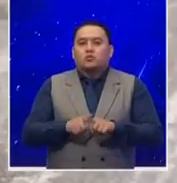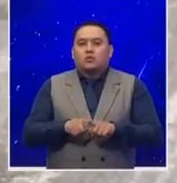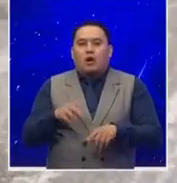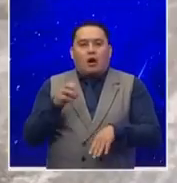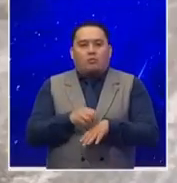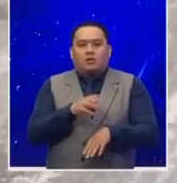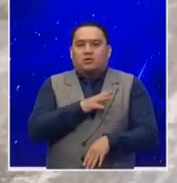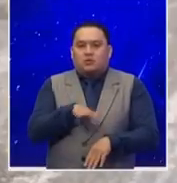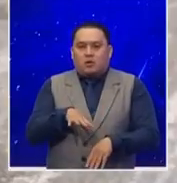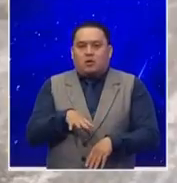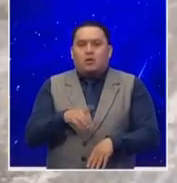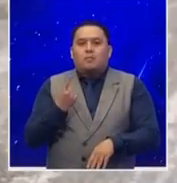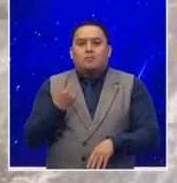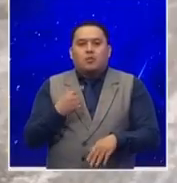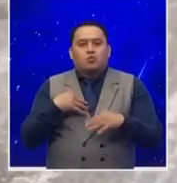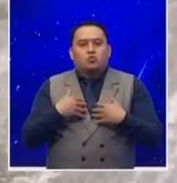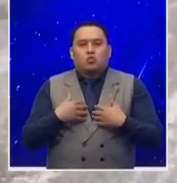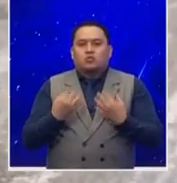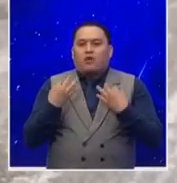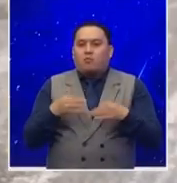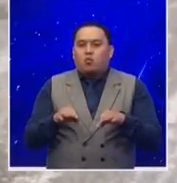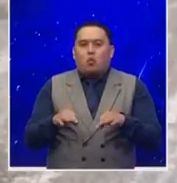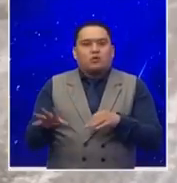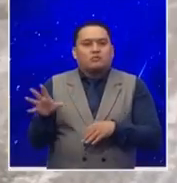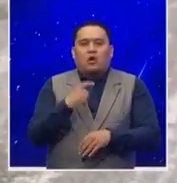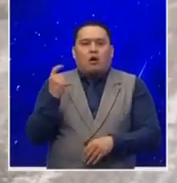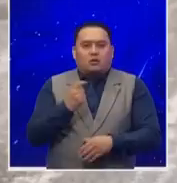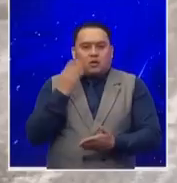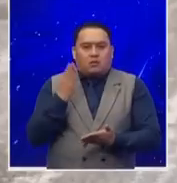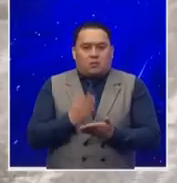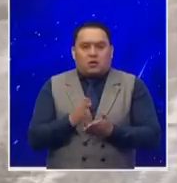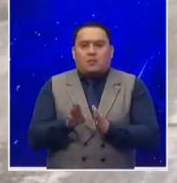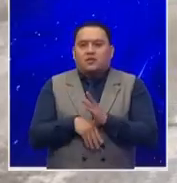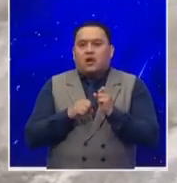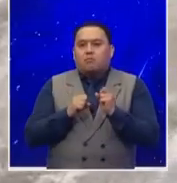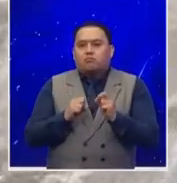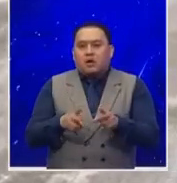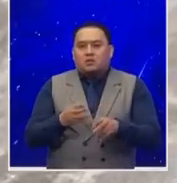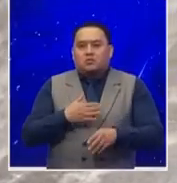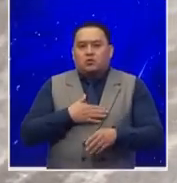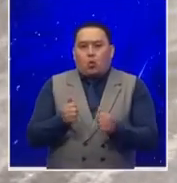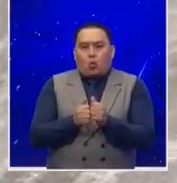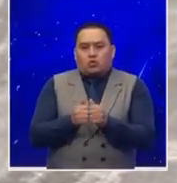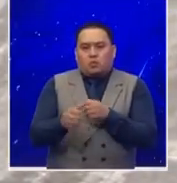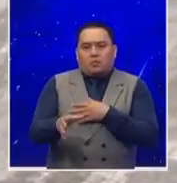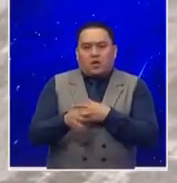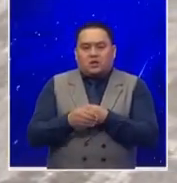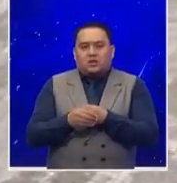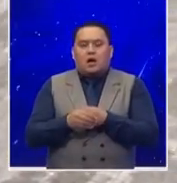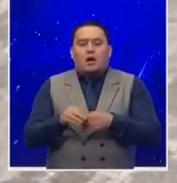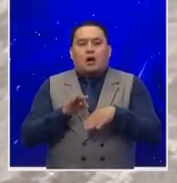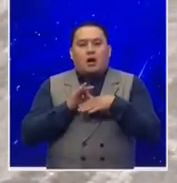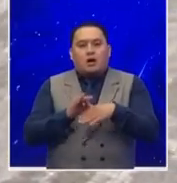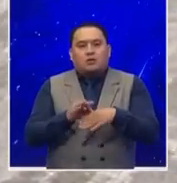қапқан жоқ. Бір өкініштісі, бос жүрген иттердің барлығының иесі бар. Қауіпсіздік мақсатында біз көршілерімізбен балаларымызды